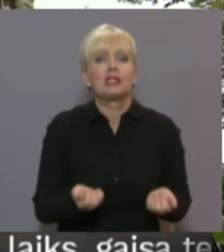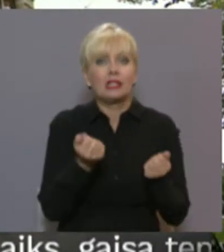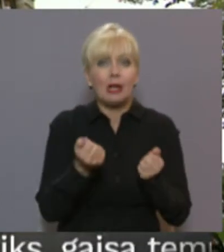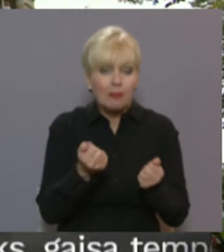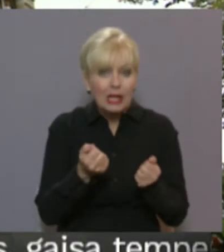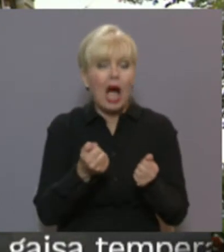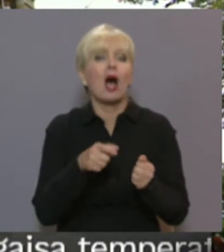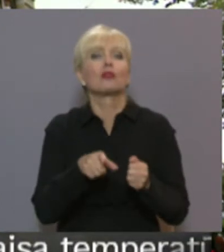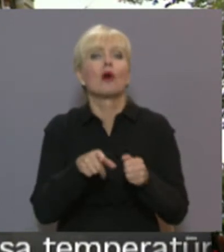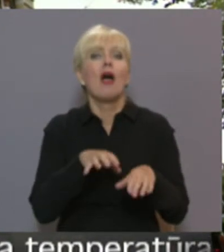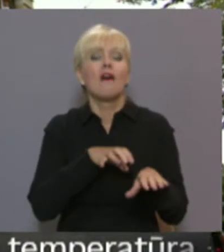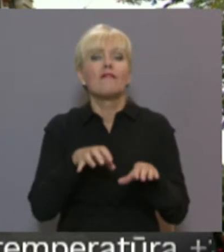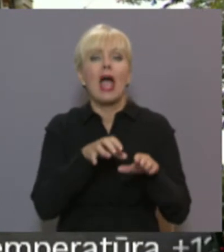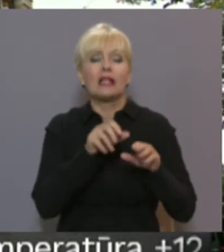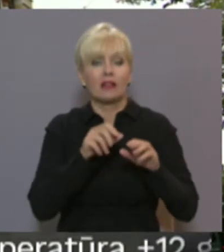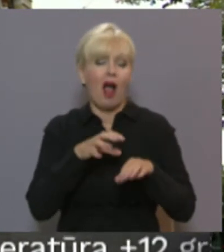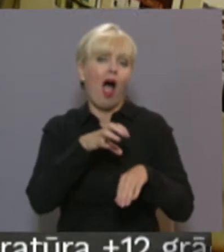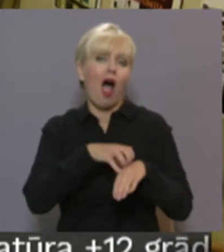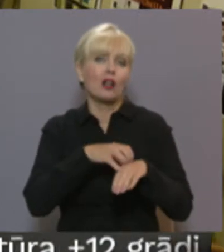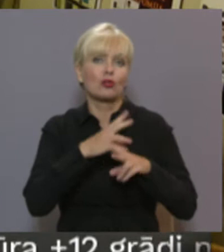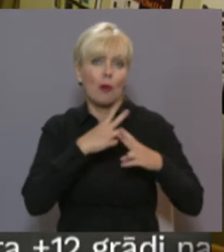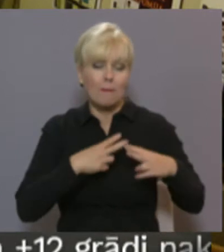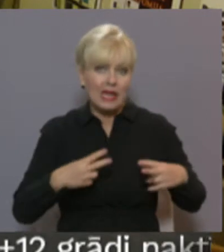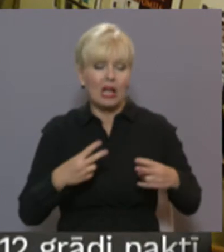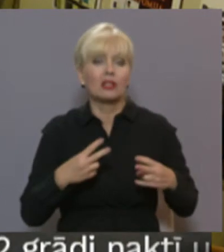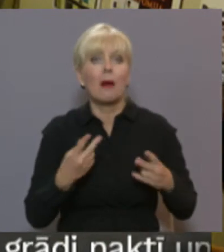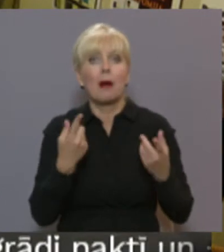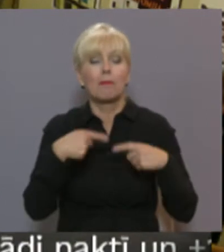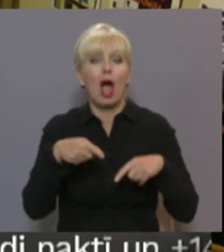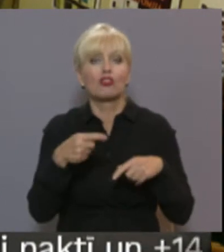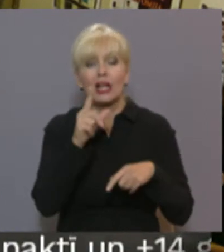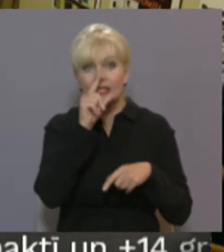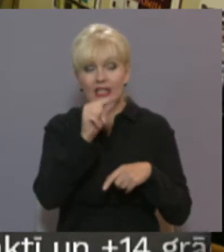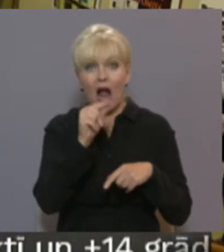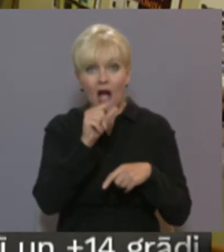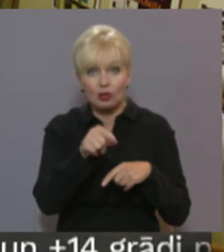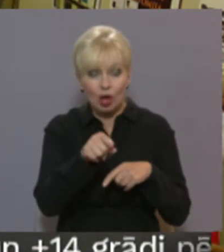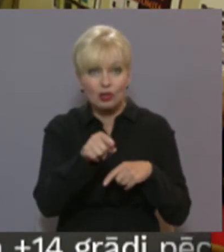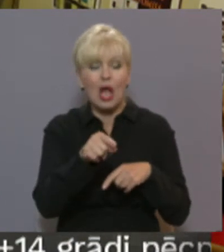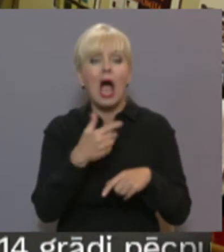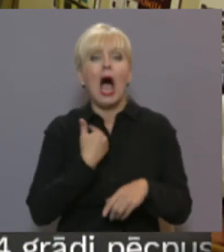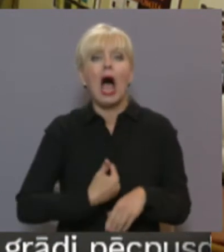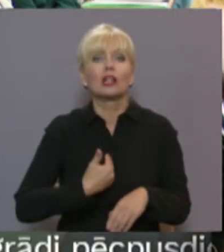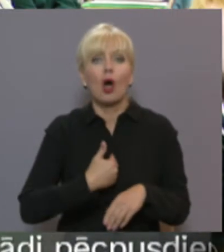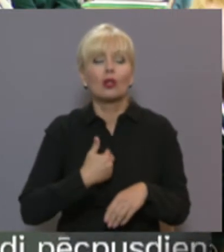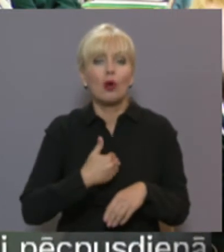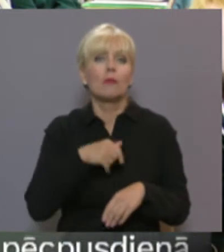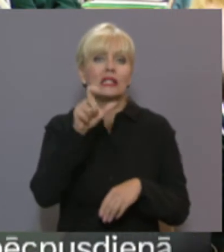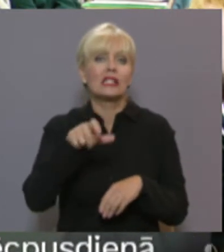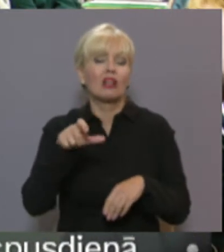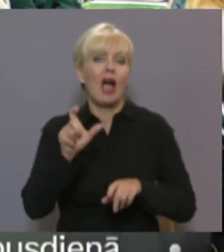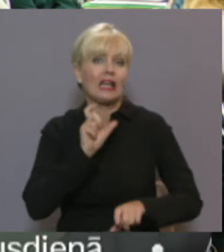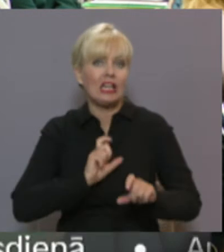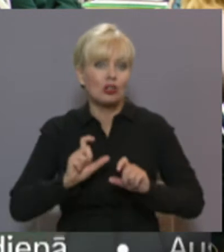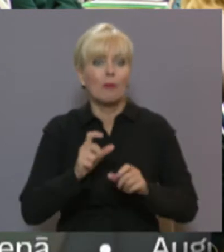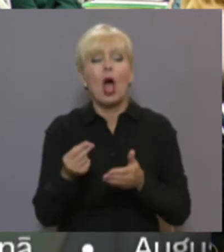ārstu biedrība dibināta namā, kurā tagad atrodas Rīgas Stradiņu universitātes anatomijas un antropoloģijas institūts. Nozīmīgajai